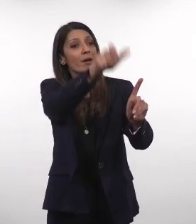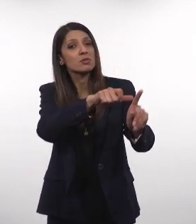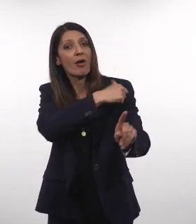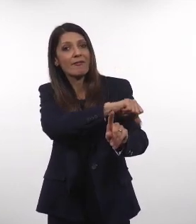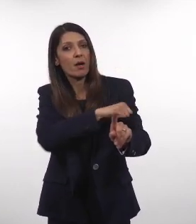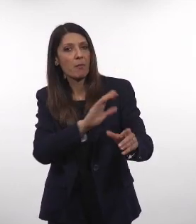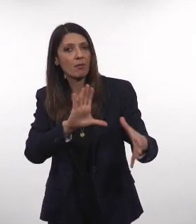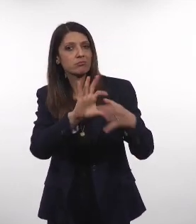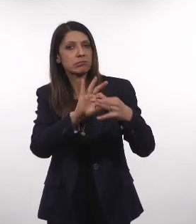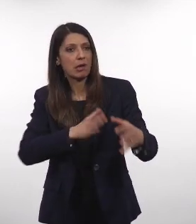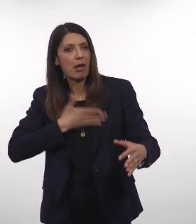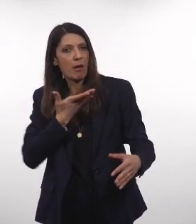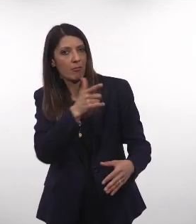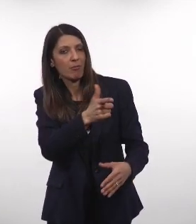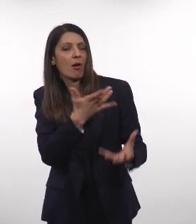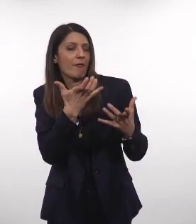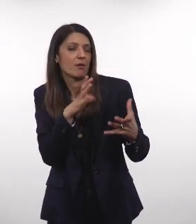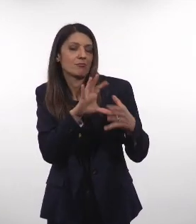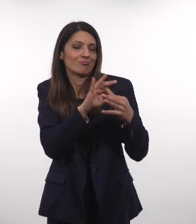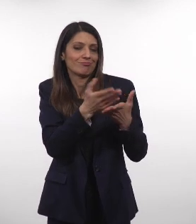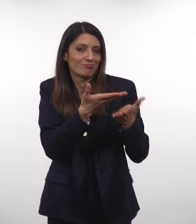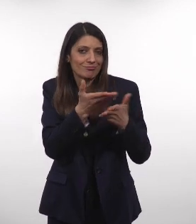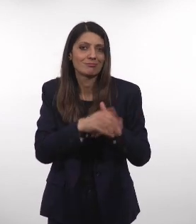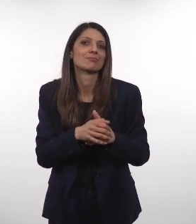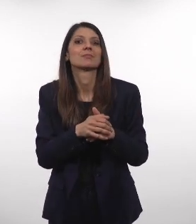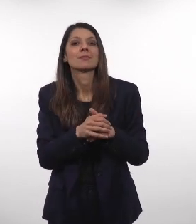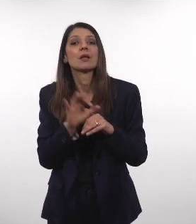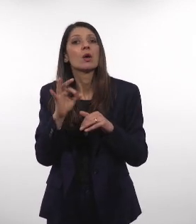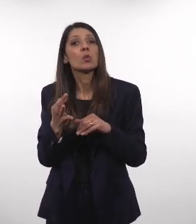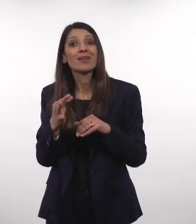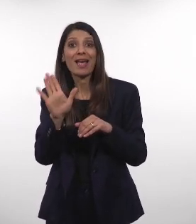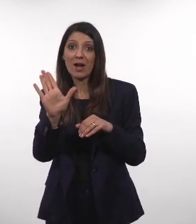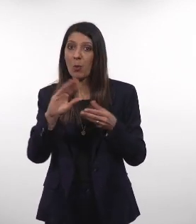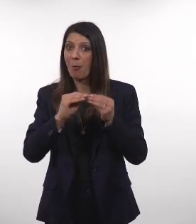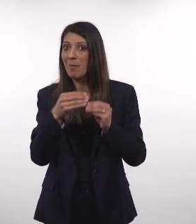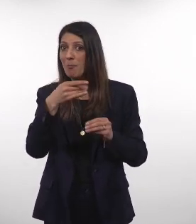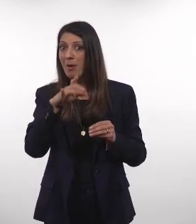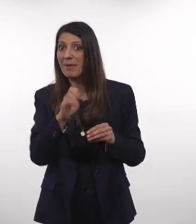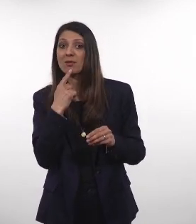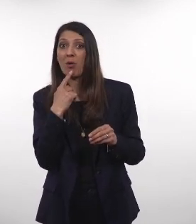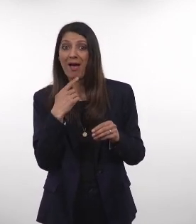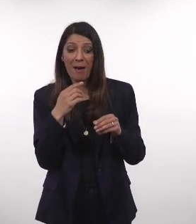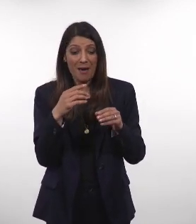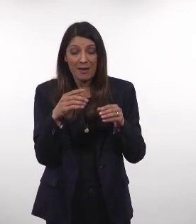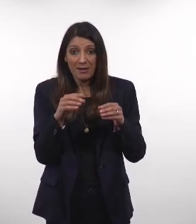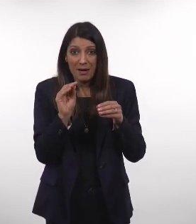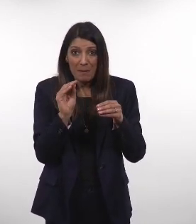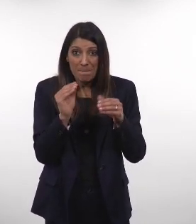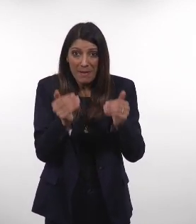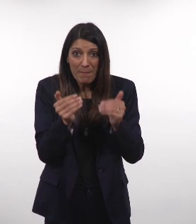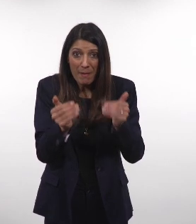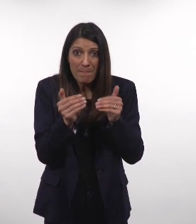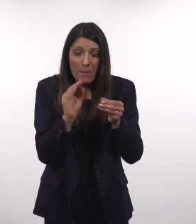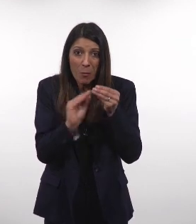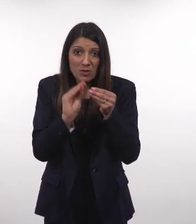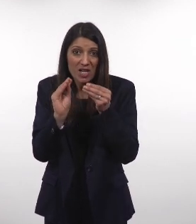fort renforçateur. Le problème avec Mohamed, c'est que c'est pas toujours les mêmes renforçateurs au même moment. Donc il faut s'adapter sans